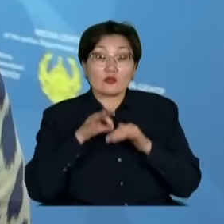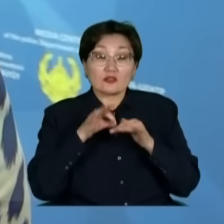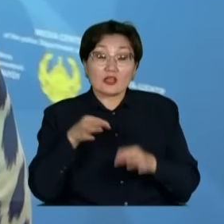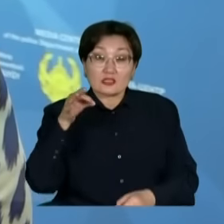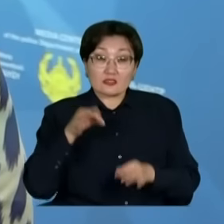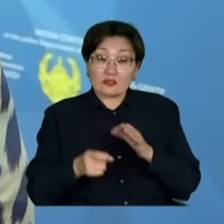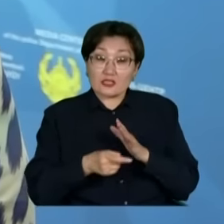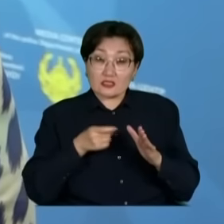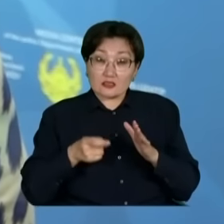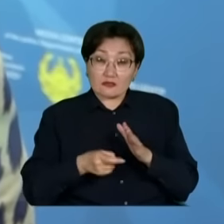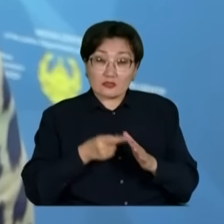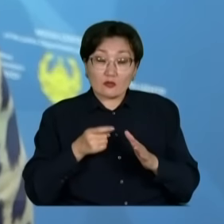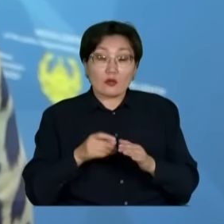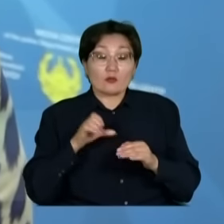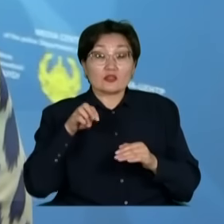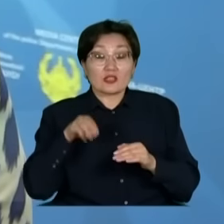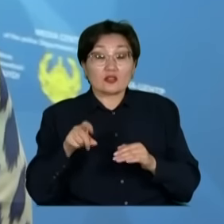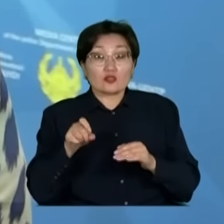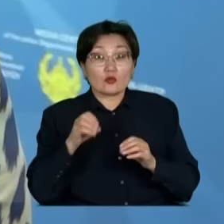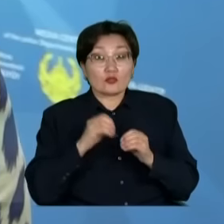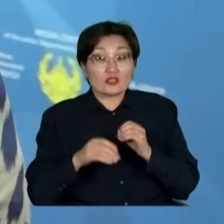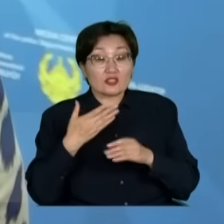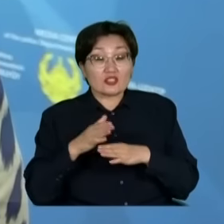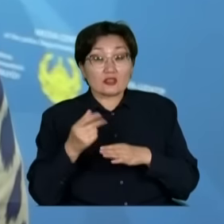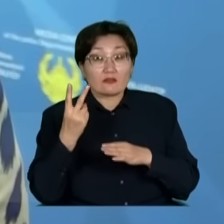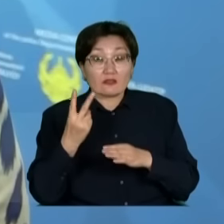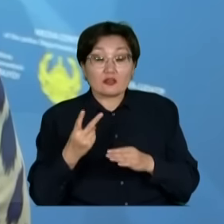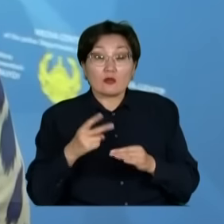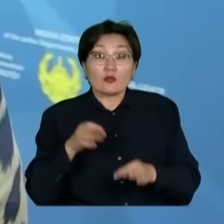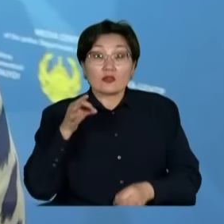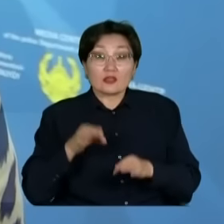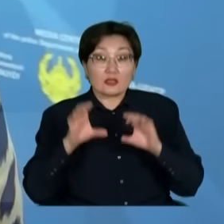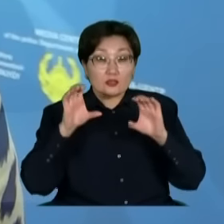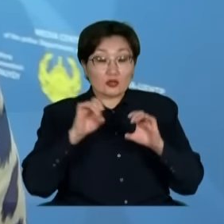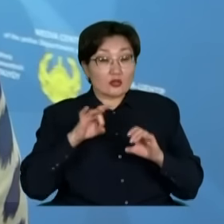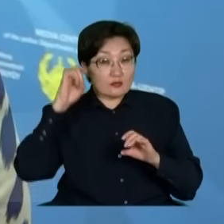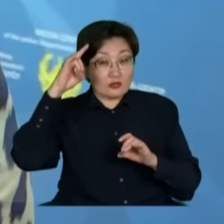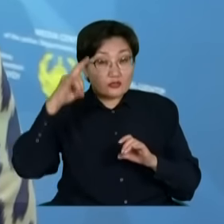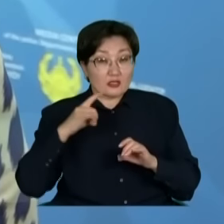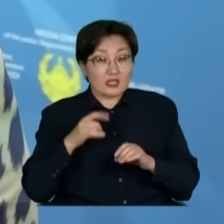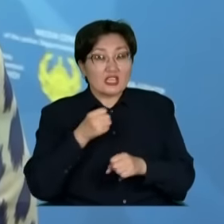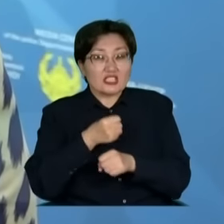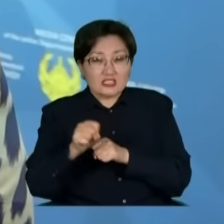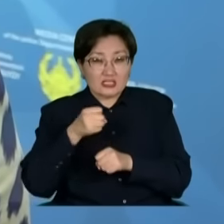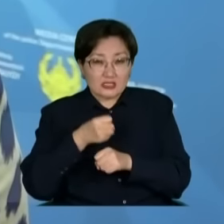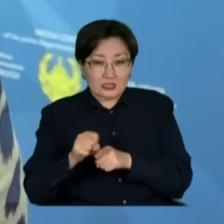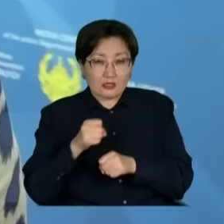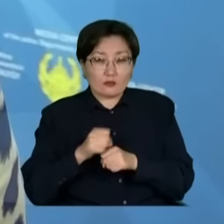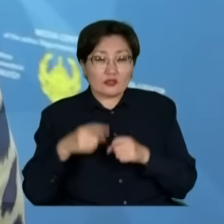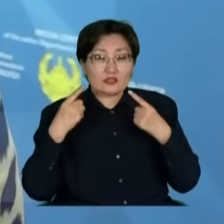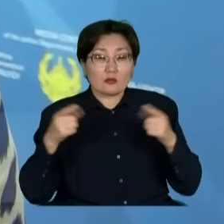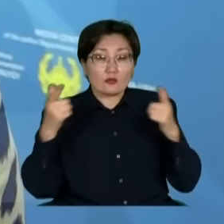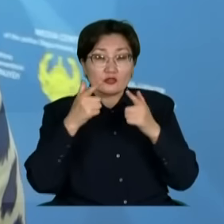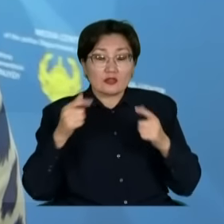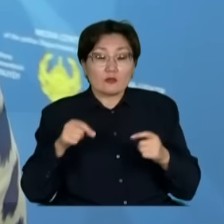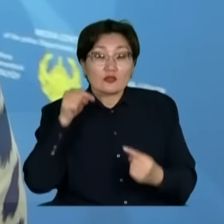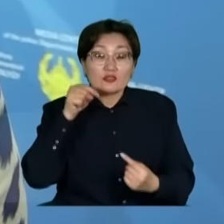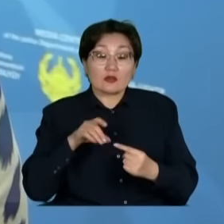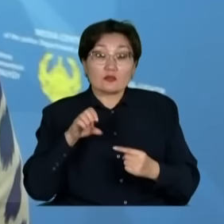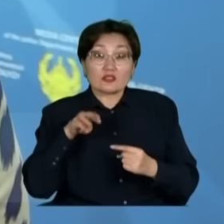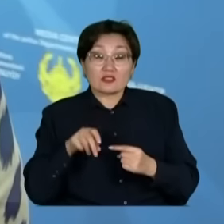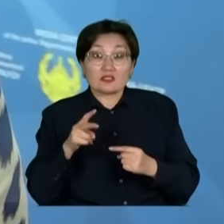досудебное расследование по статье 110 части второй Уголовного кодекса Республики Казахстан истязания иная информация в соответствии со